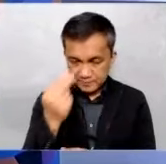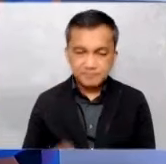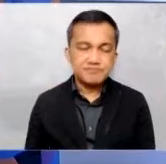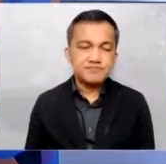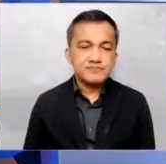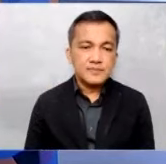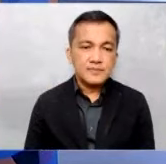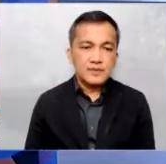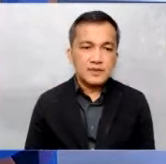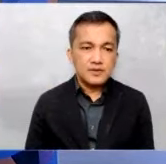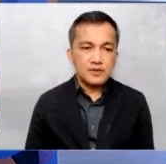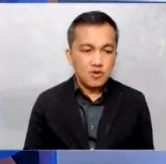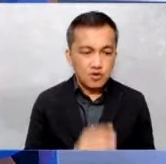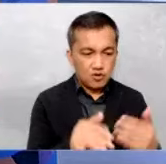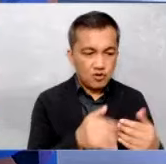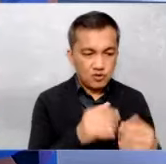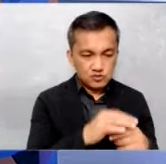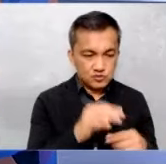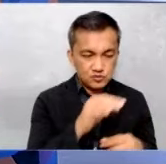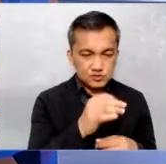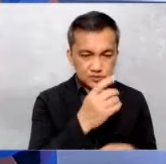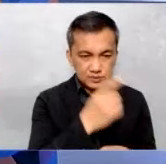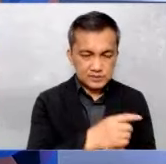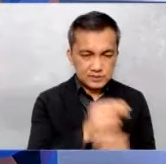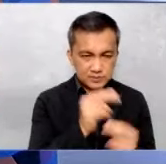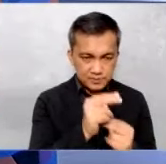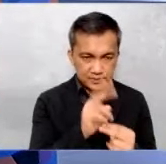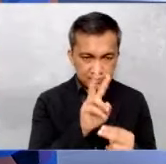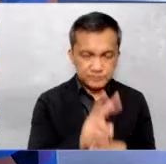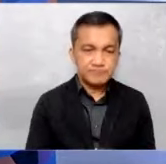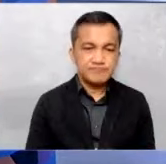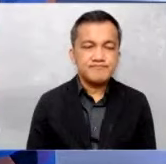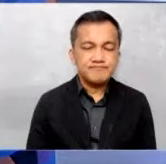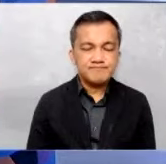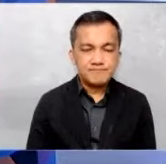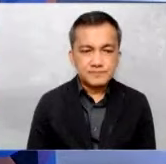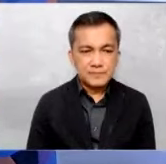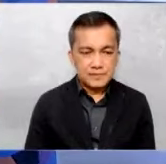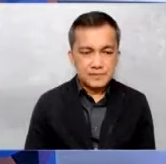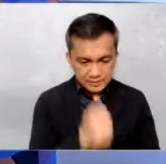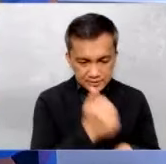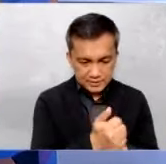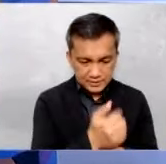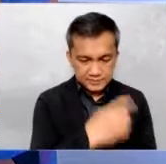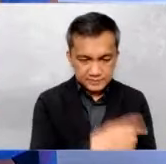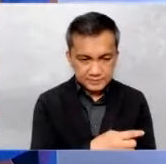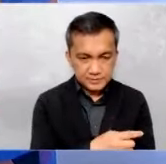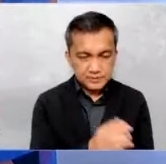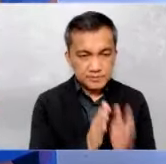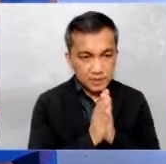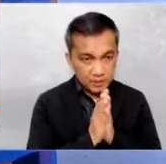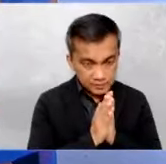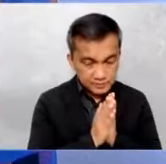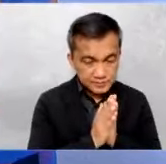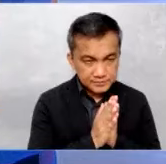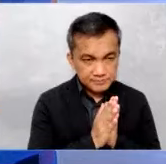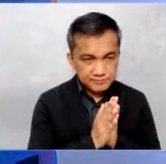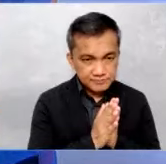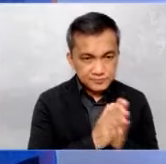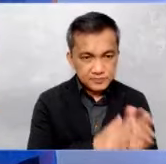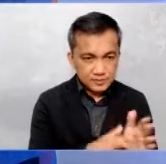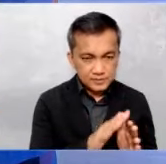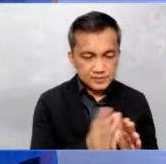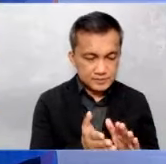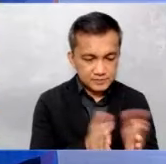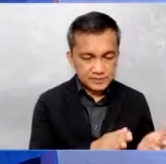mismong All Souls Day tuwing November 2. Ito naman iyong itinalagang araw na para magdasal ang mga pumanaw